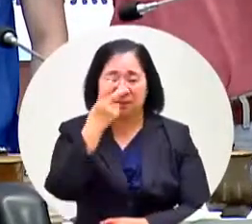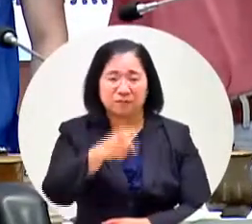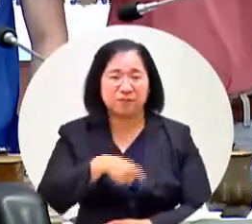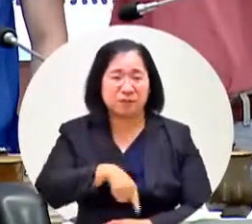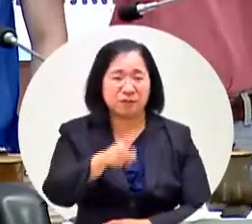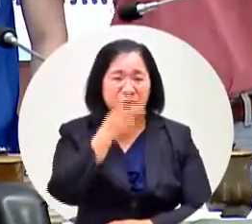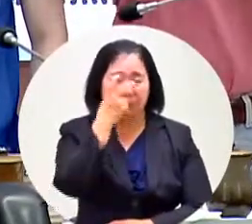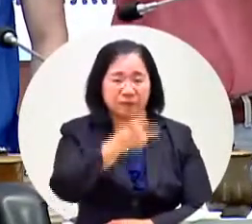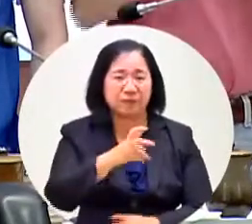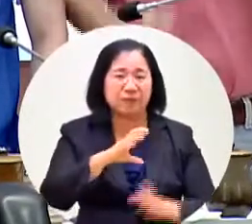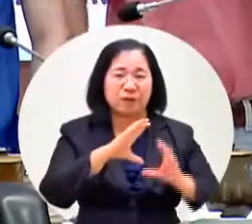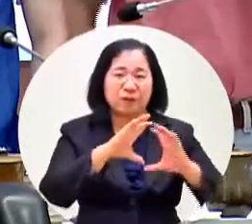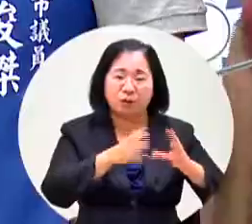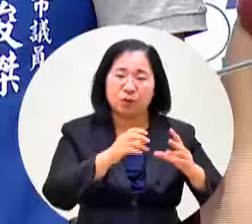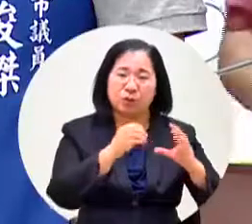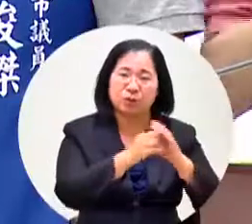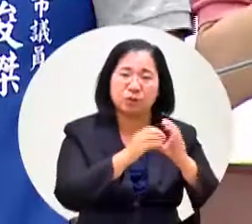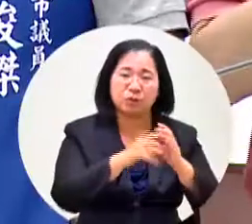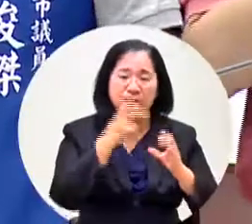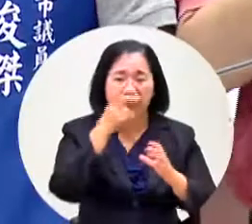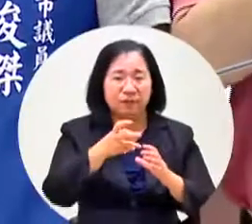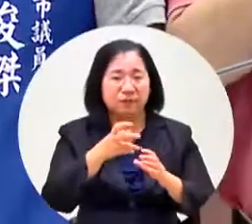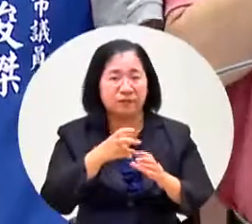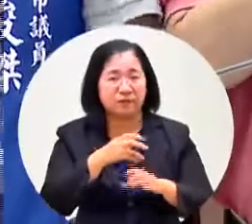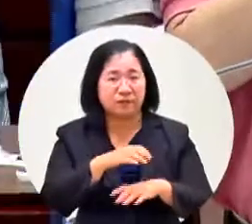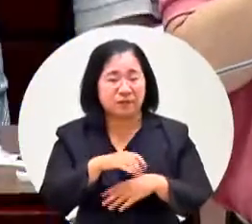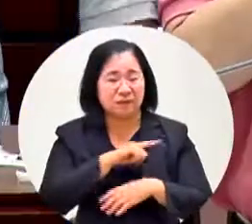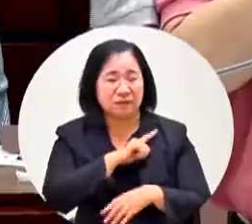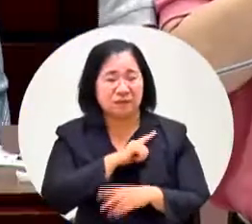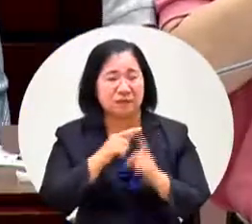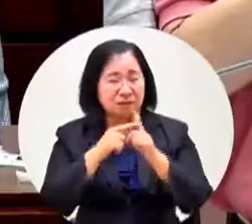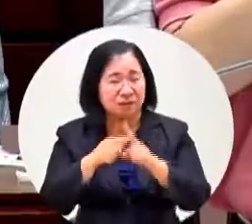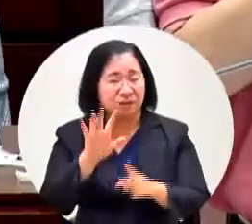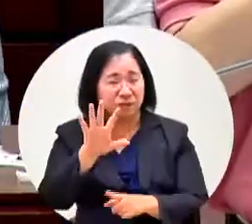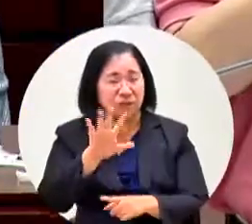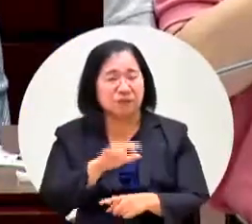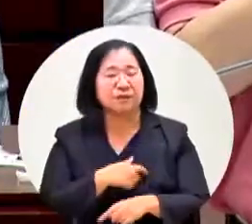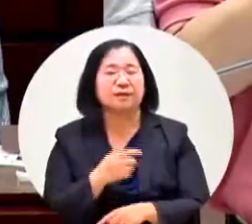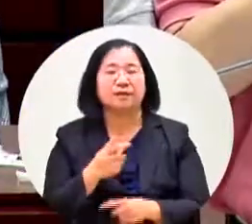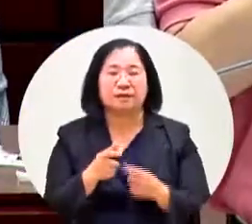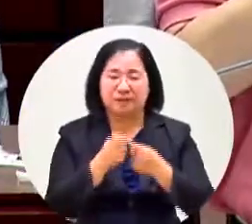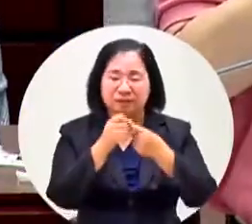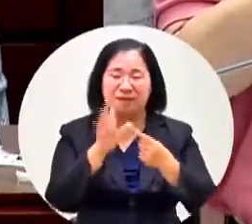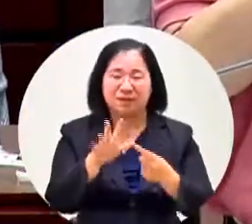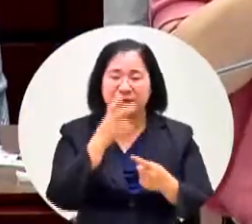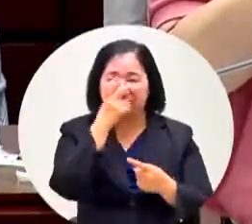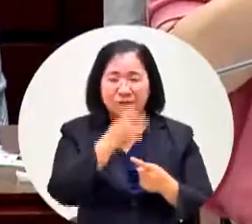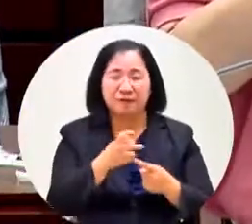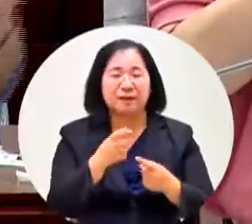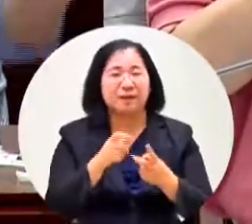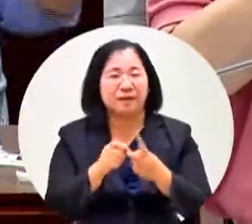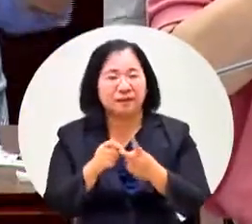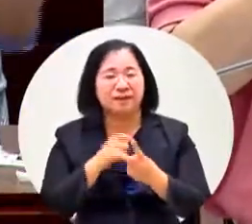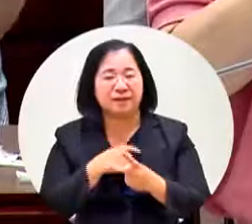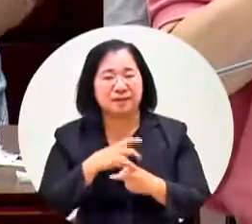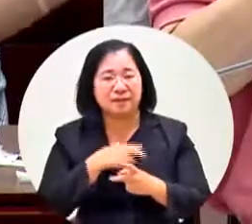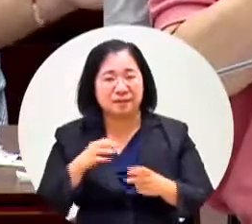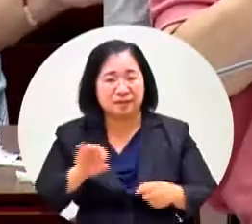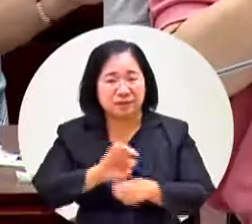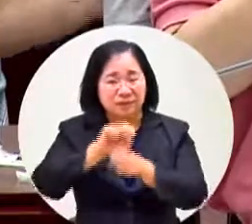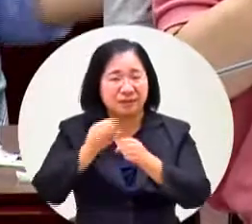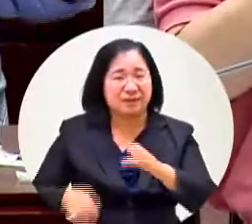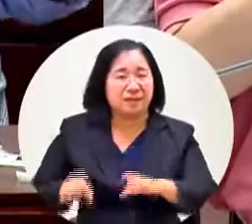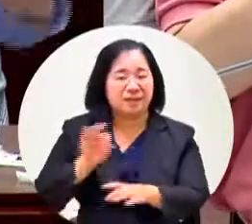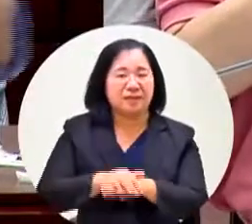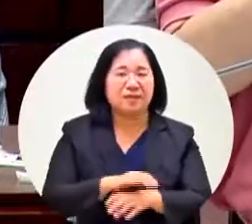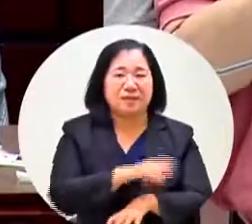你拍摄供，我再给你一次机会，请问你有没有亲自去拜访过国巨的陈董事长，有还是没有？ 我有拜访他，第